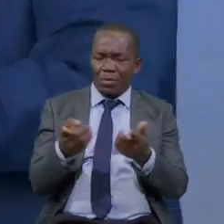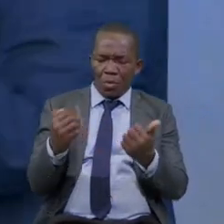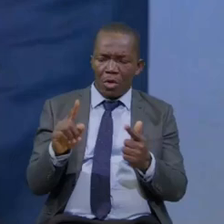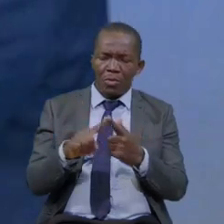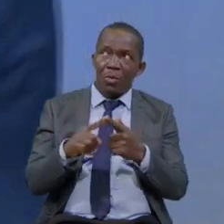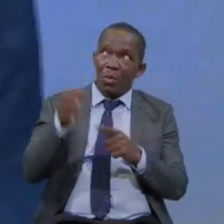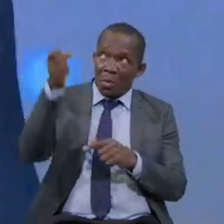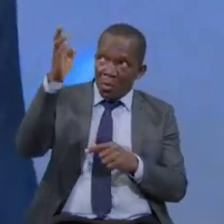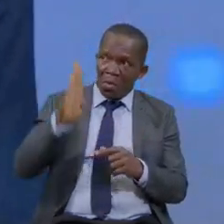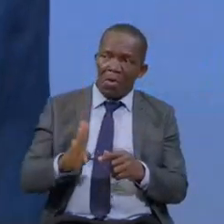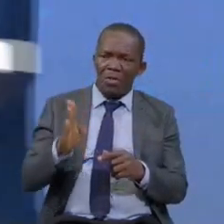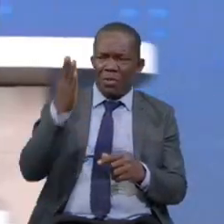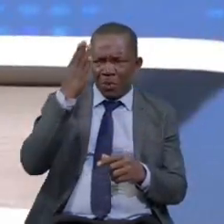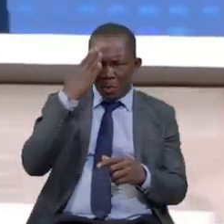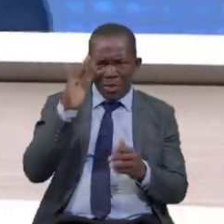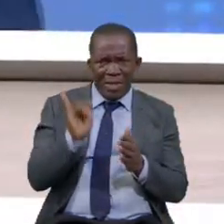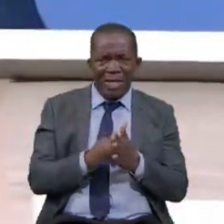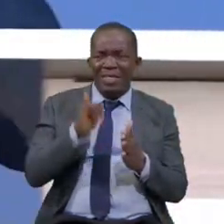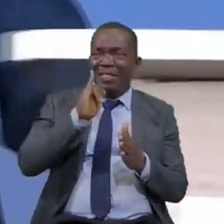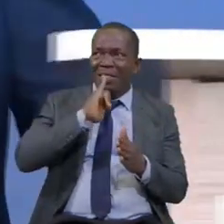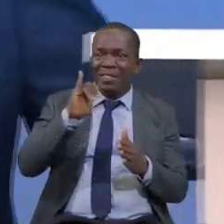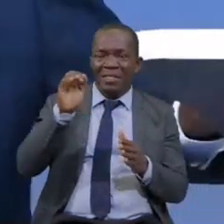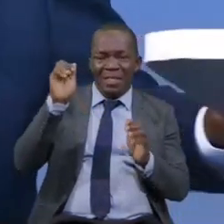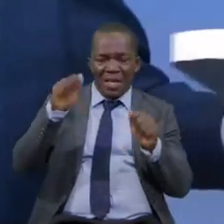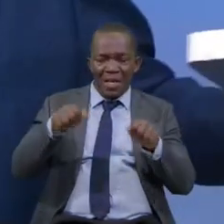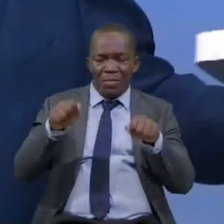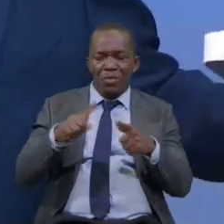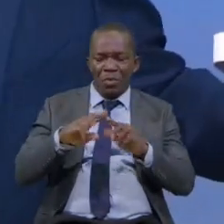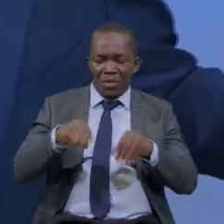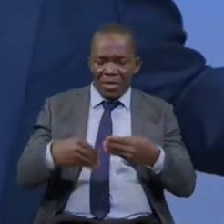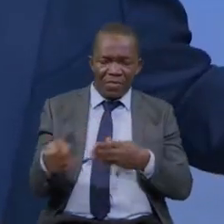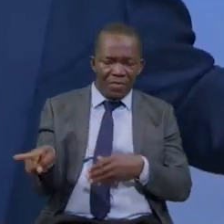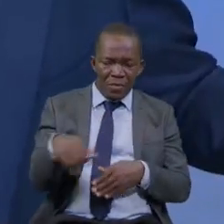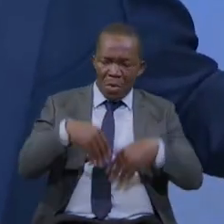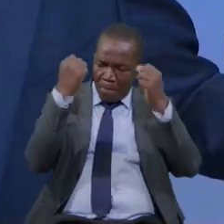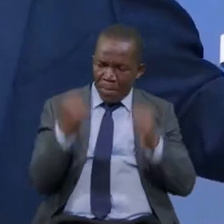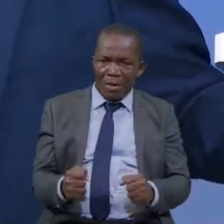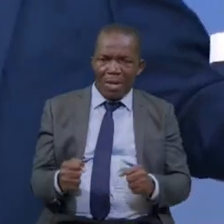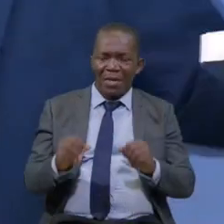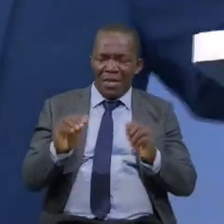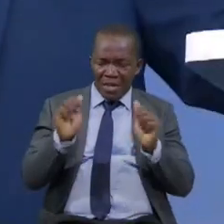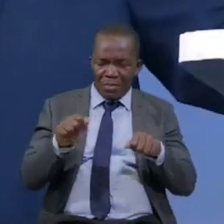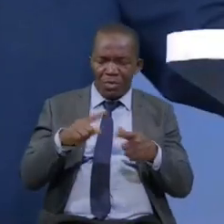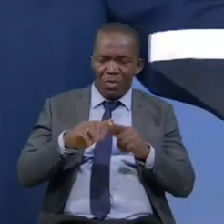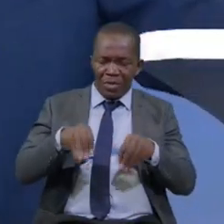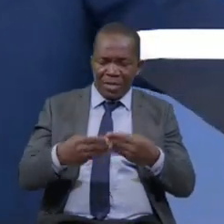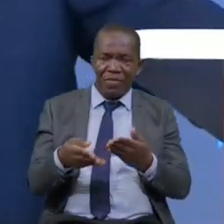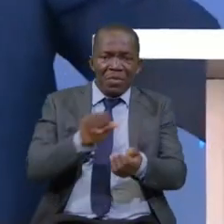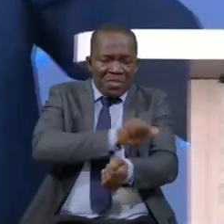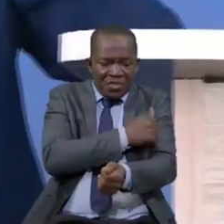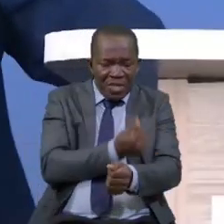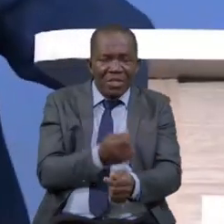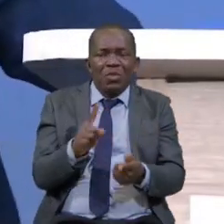donner la puissance, qui peut te donner la force pour corriger cette mauvaise chose que tu as faite,